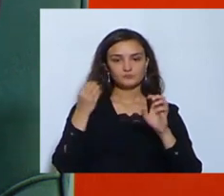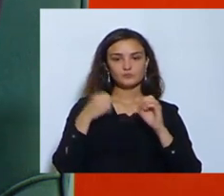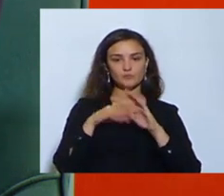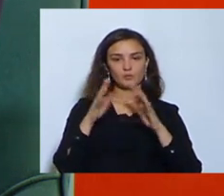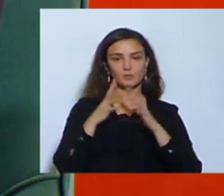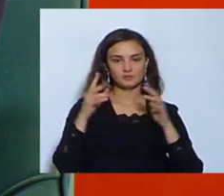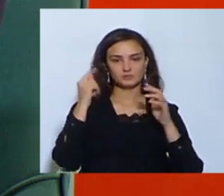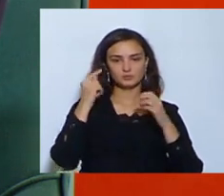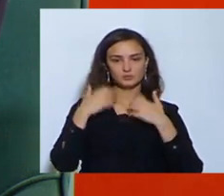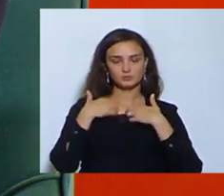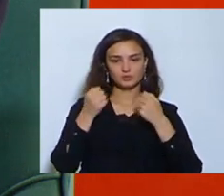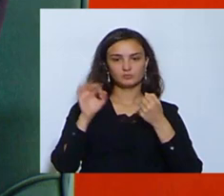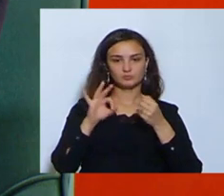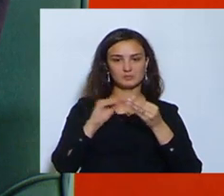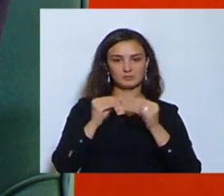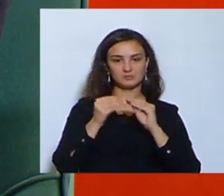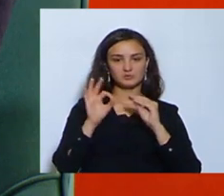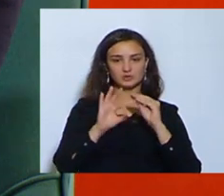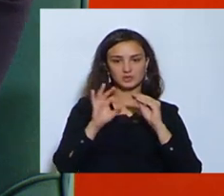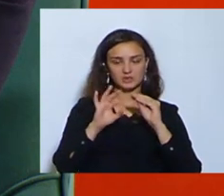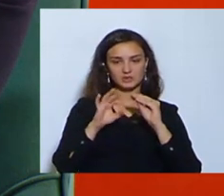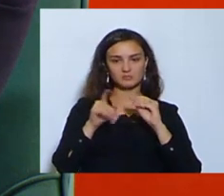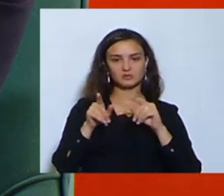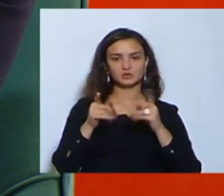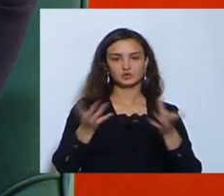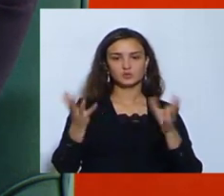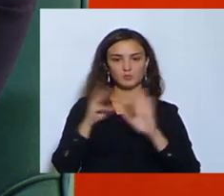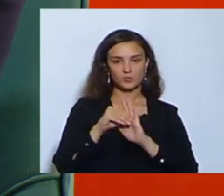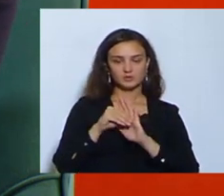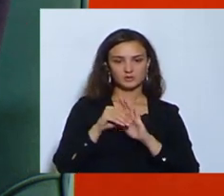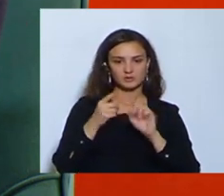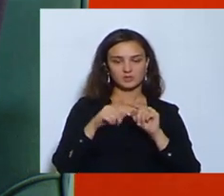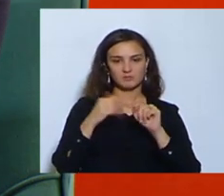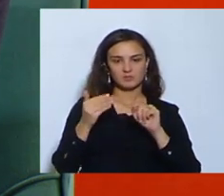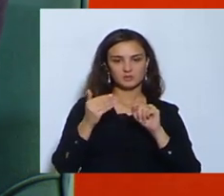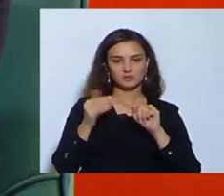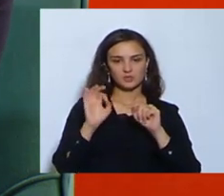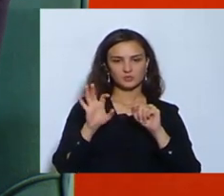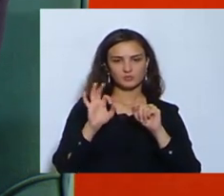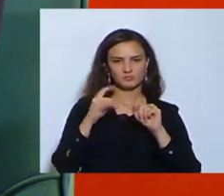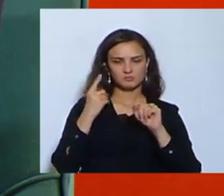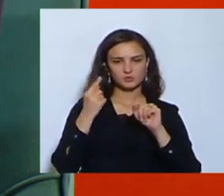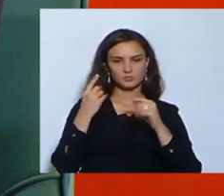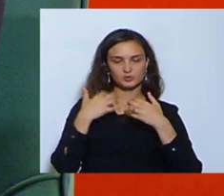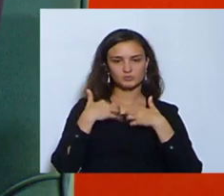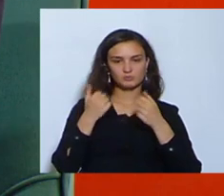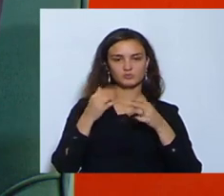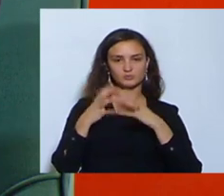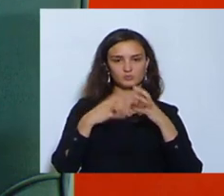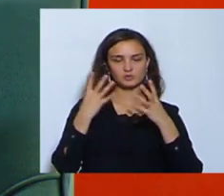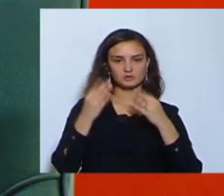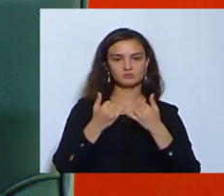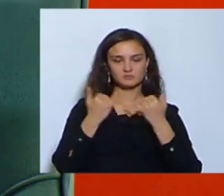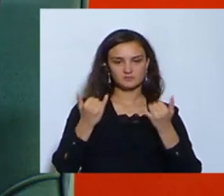მეტი ფსიქიკური ჯანმრთელობის პრობლემების შესახებ, შემოუერთდეს და უშოთ იგივე აი ამ 10 ოქტომბრის ფსიქიკური ჯანმრთელობის მსოფლიო